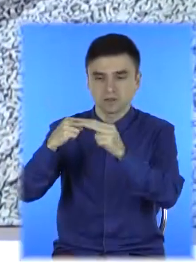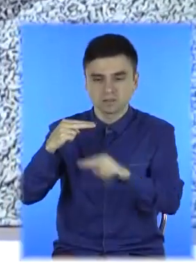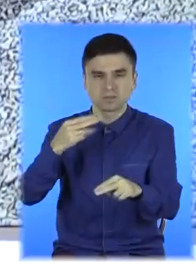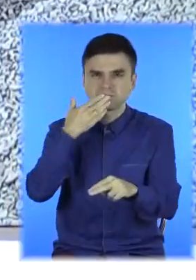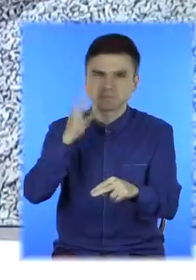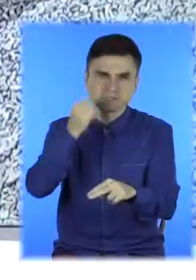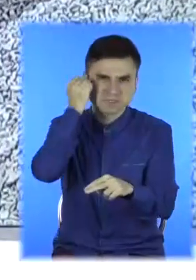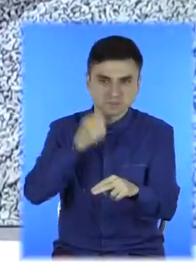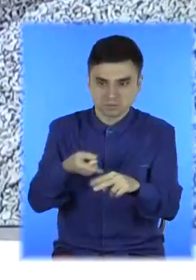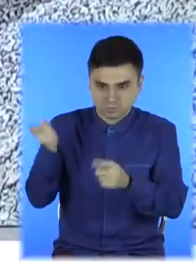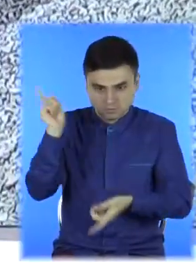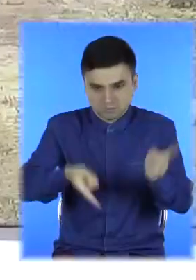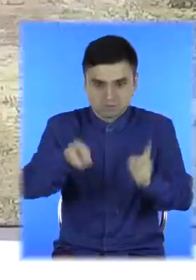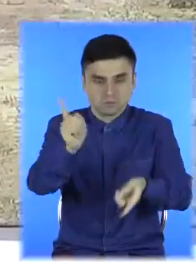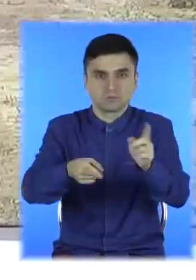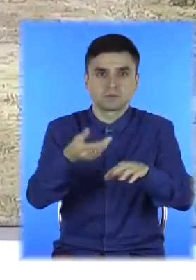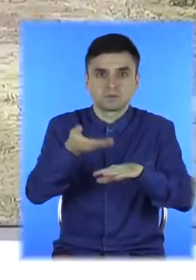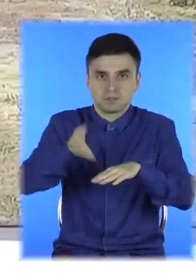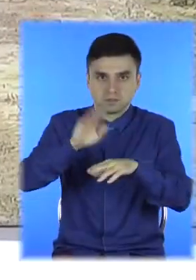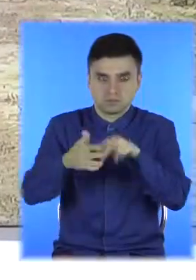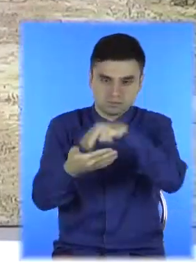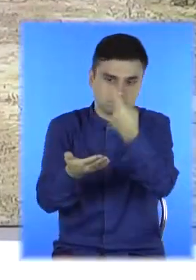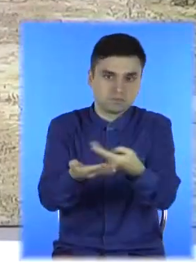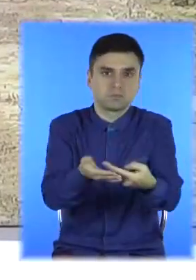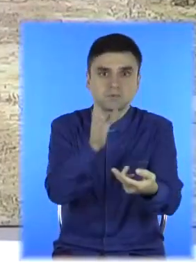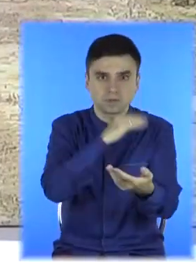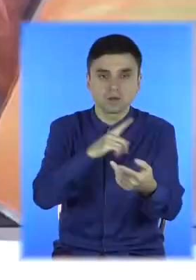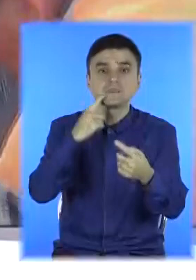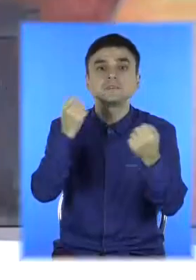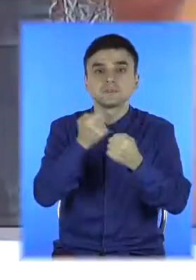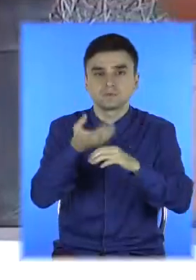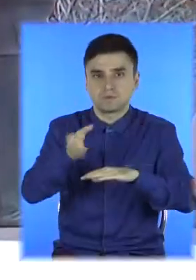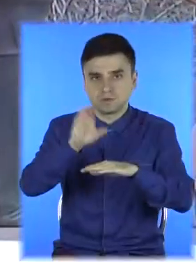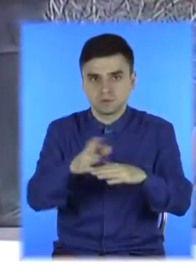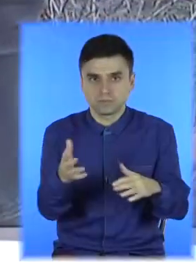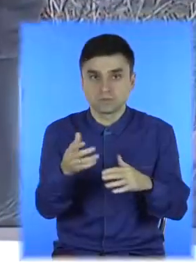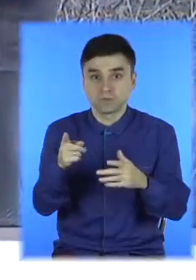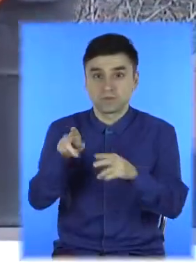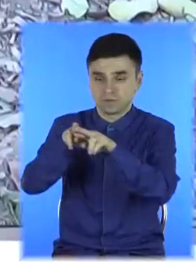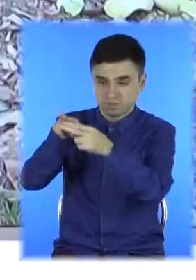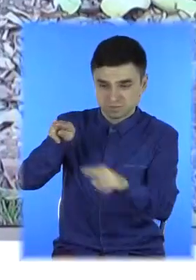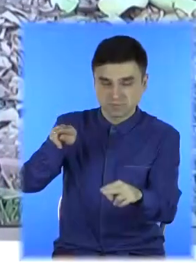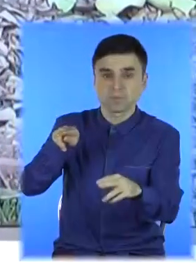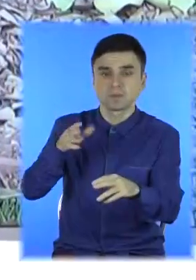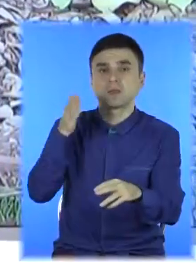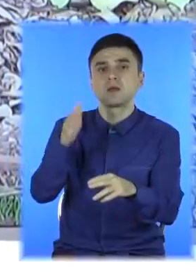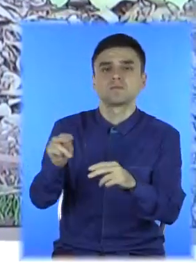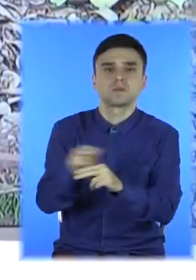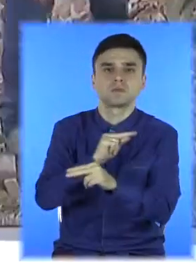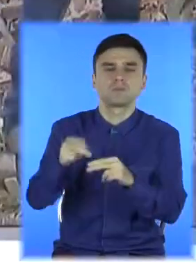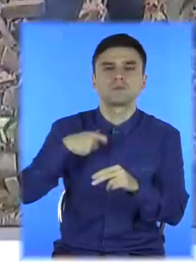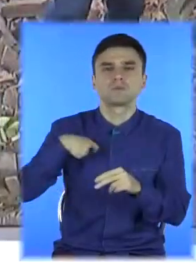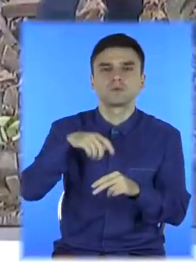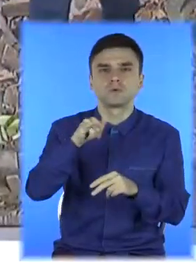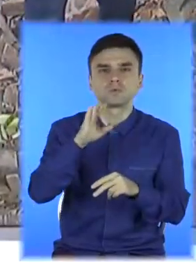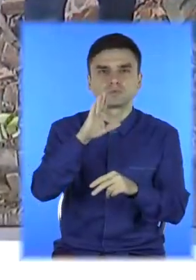узвозу почала команда Усова. Торік нардеп пообіцяв знайти фінансування. І обіцянку виконав. Наші кореспонденти перевірили